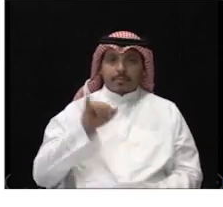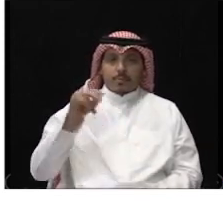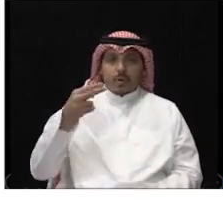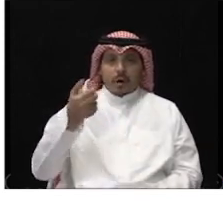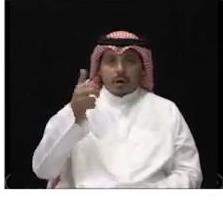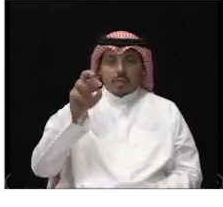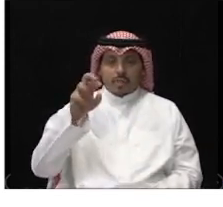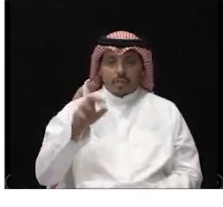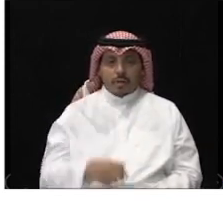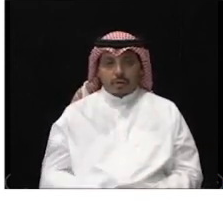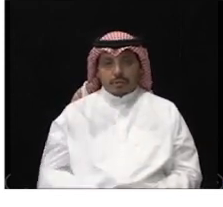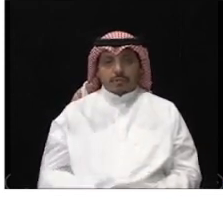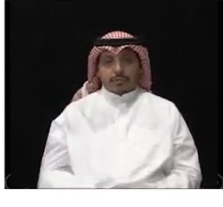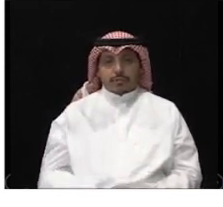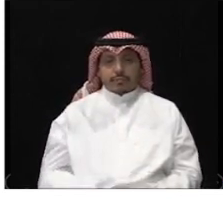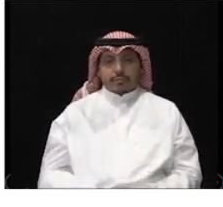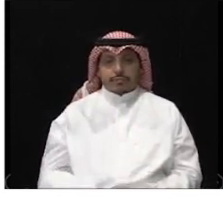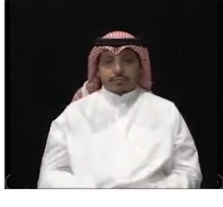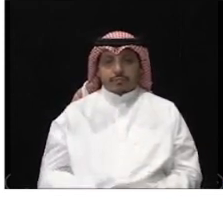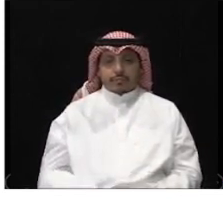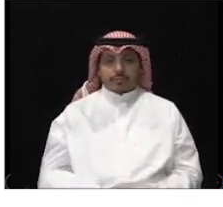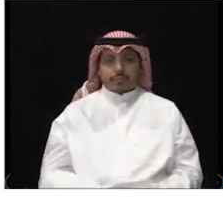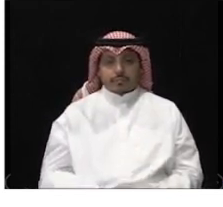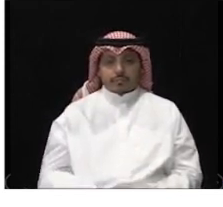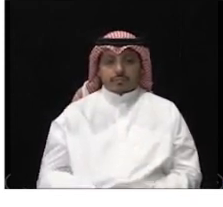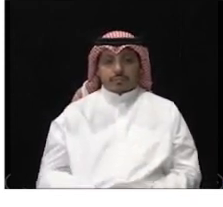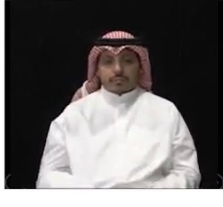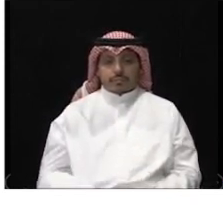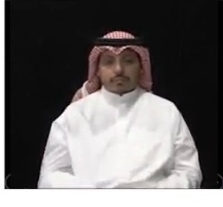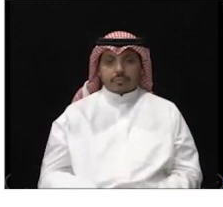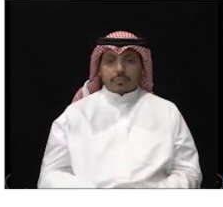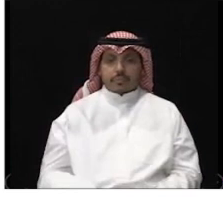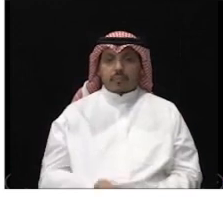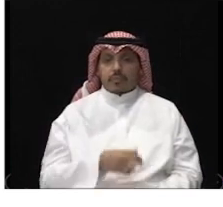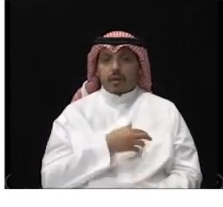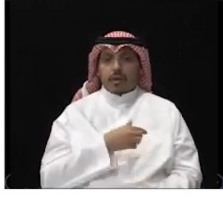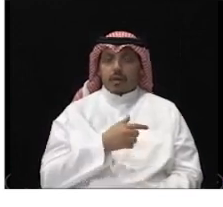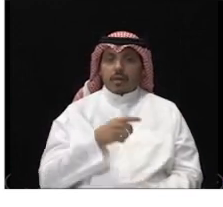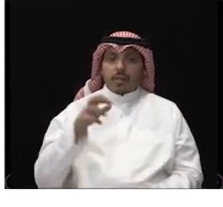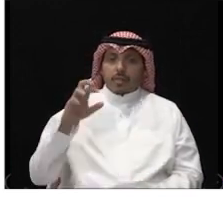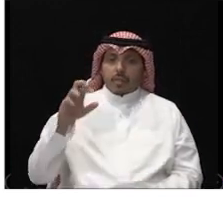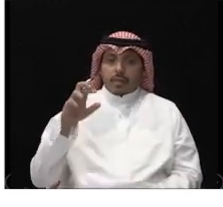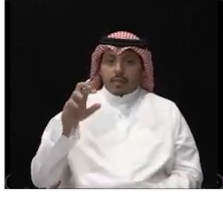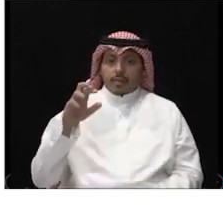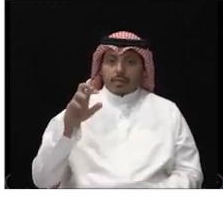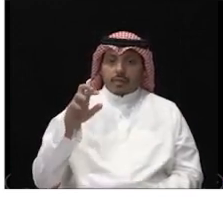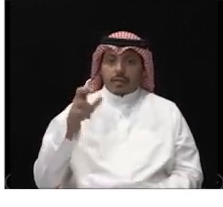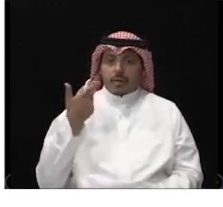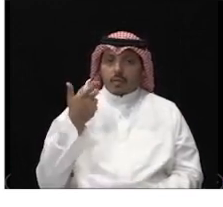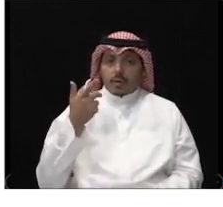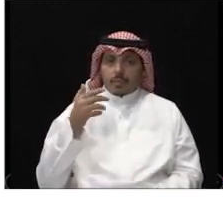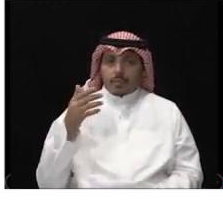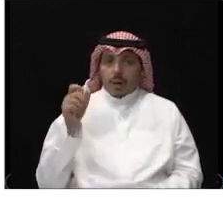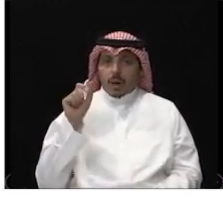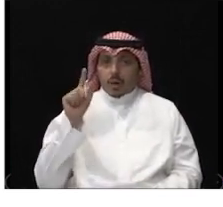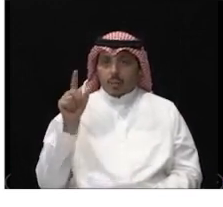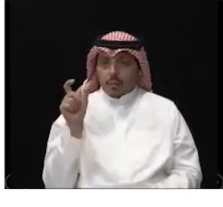معاذ، ممتاز أبطال، رائعون. إذن هنا الذاء أين موضعها؟ ممتاز، في